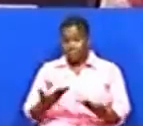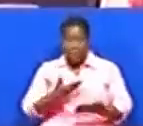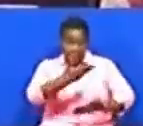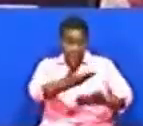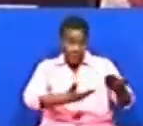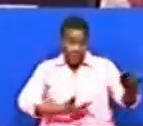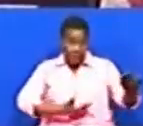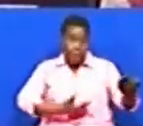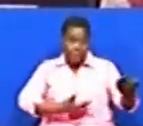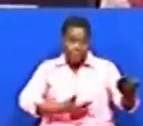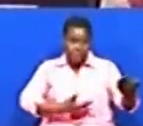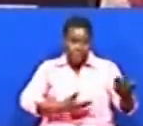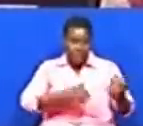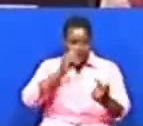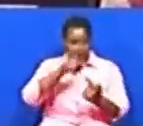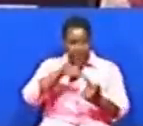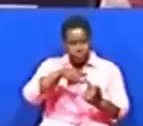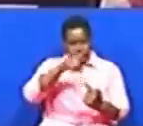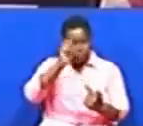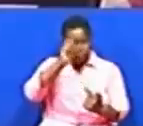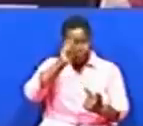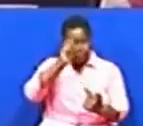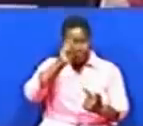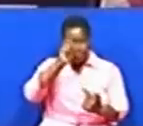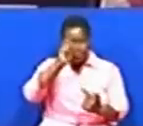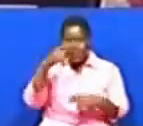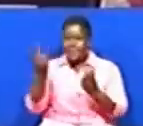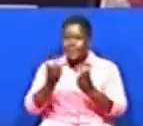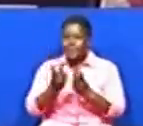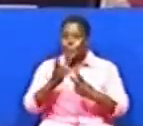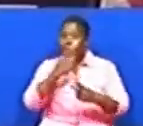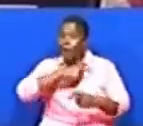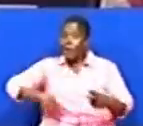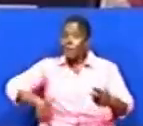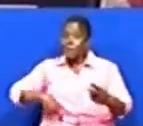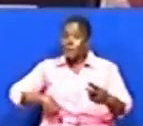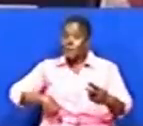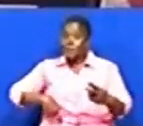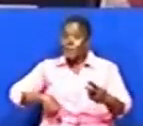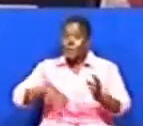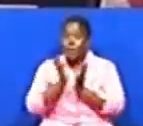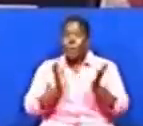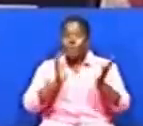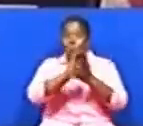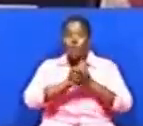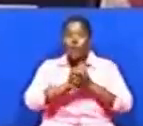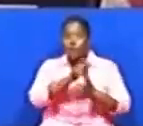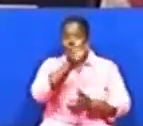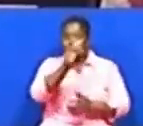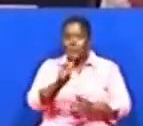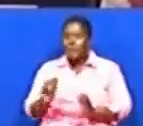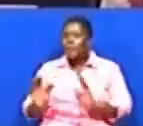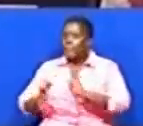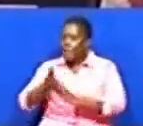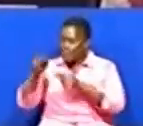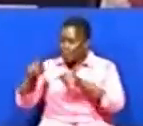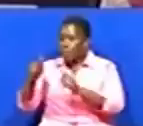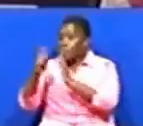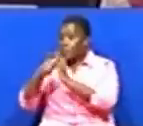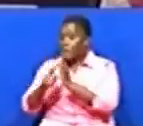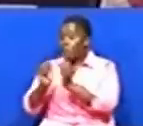Pazia la uchukuaji wa fomu za kuwania kuteuliwa kuwania urais wa Jamhuri ya Muungano wa Tanzania kupitia CCM limefunguliwa hii